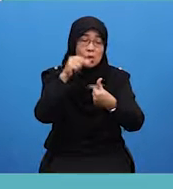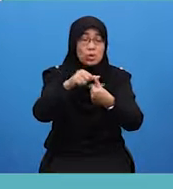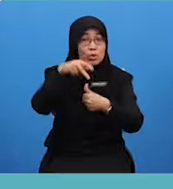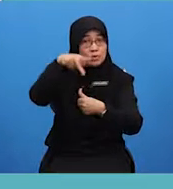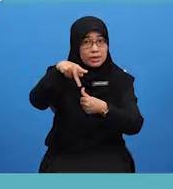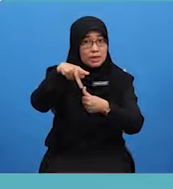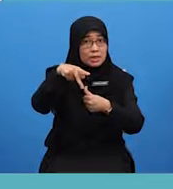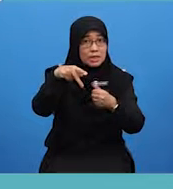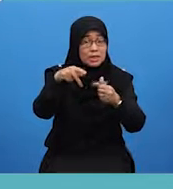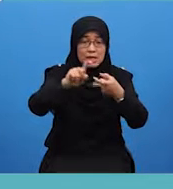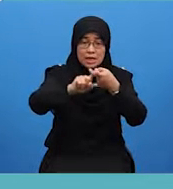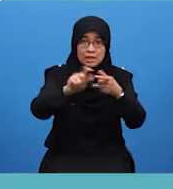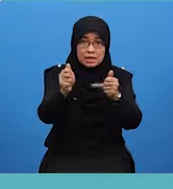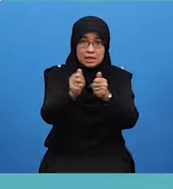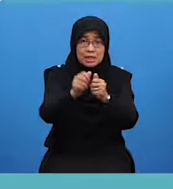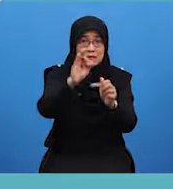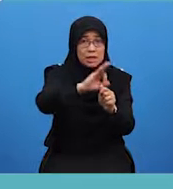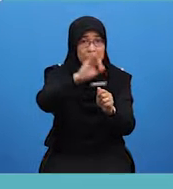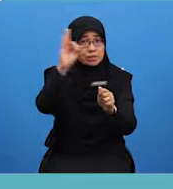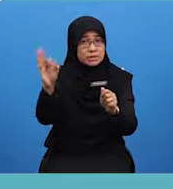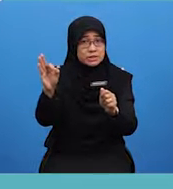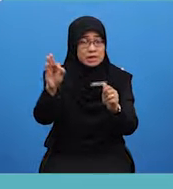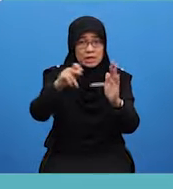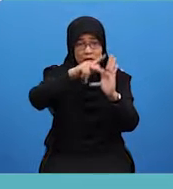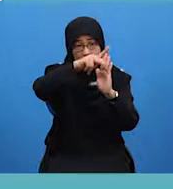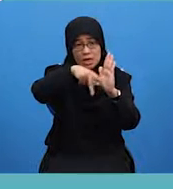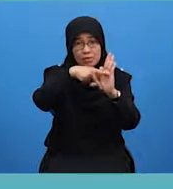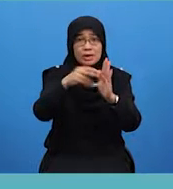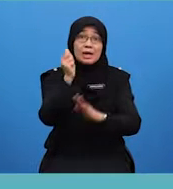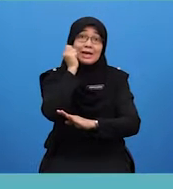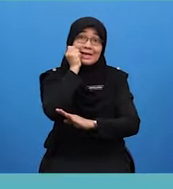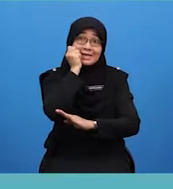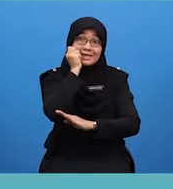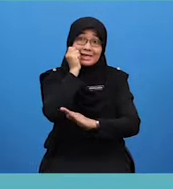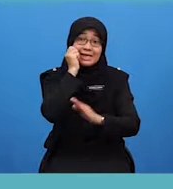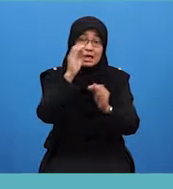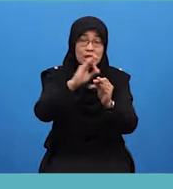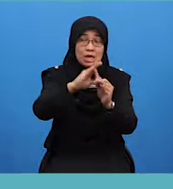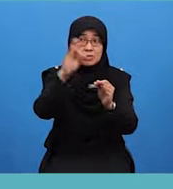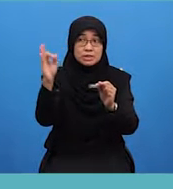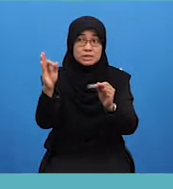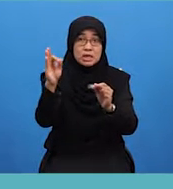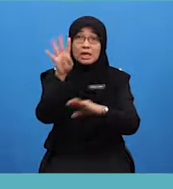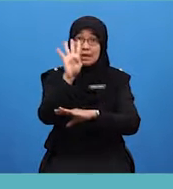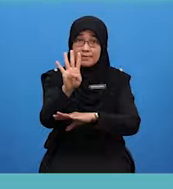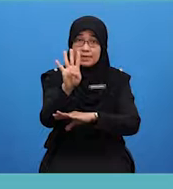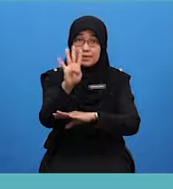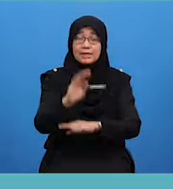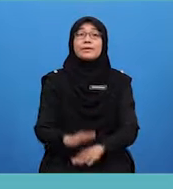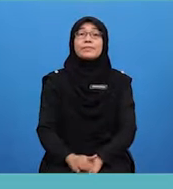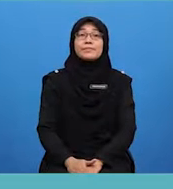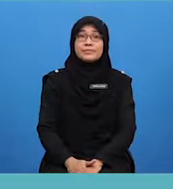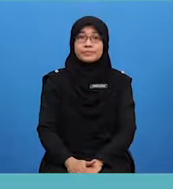fasa pra-haid, fasa keempat kita haid. Di sini kita dapat melihat fasa